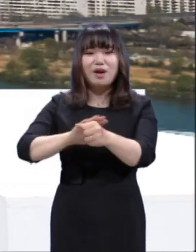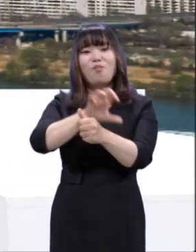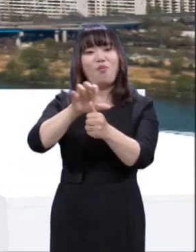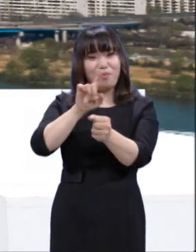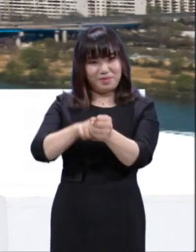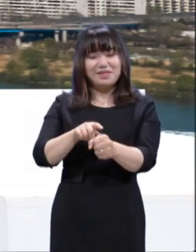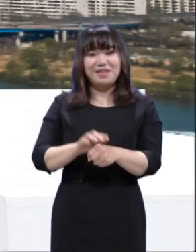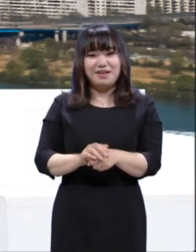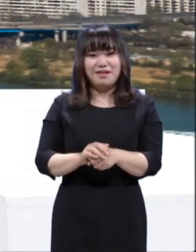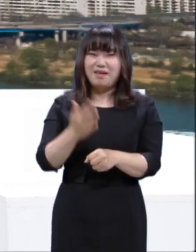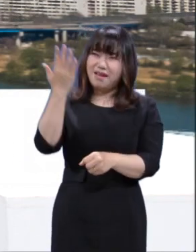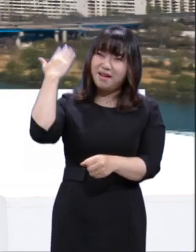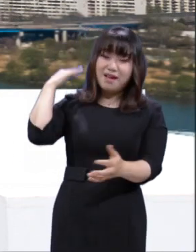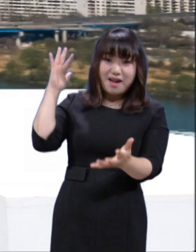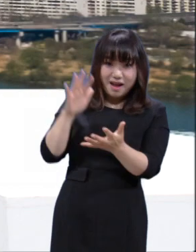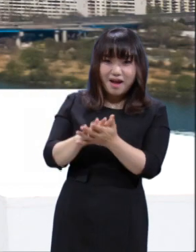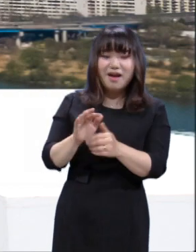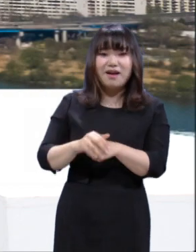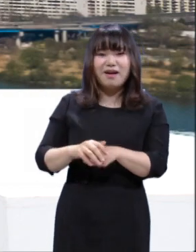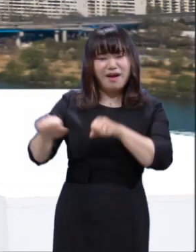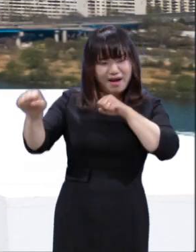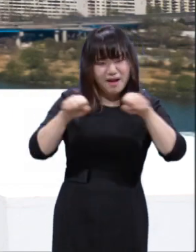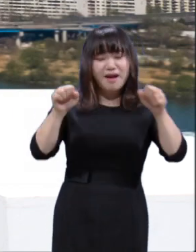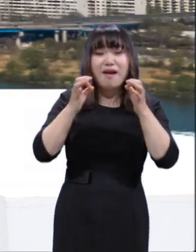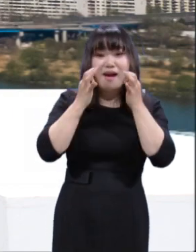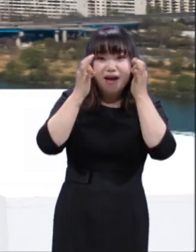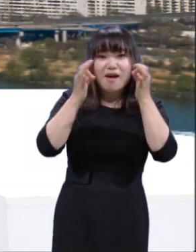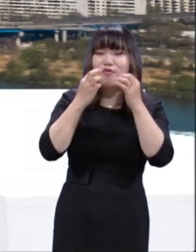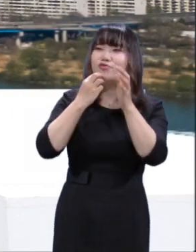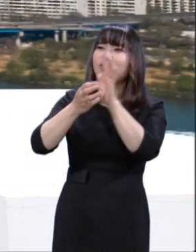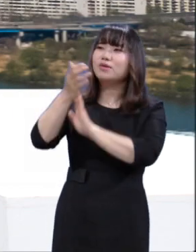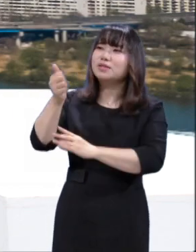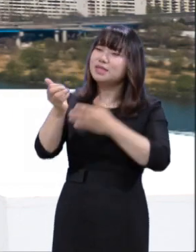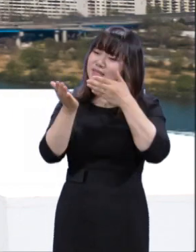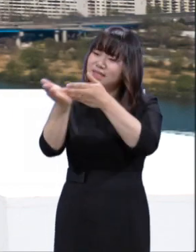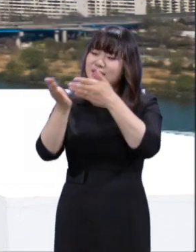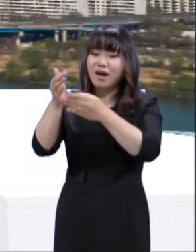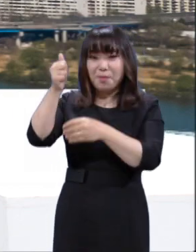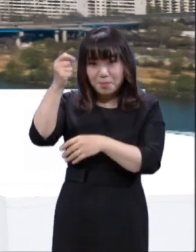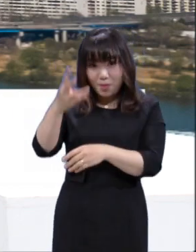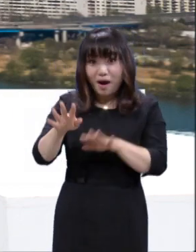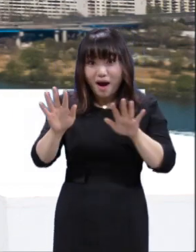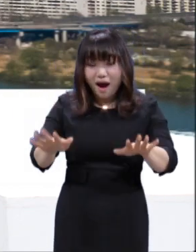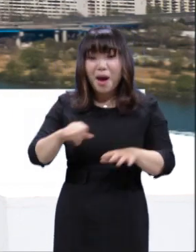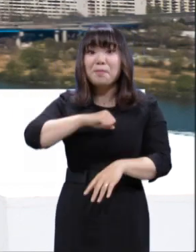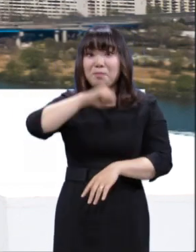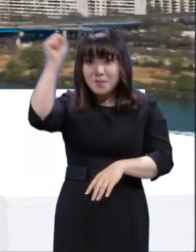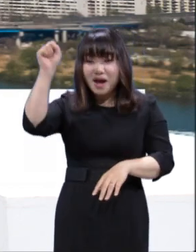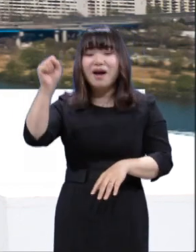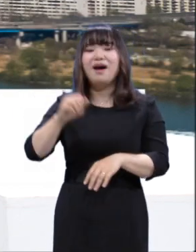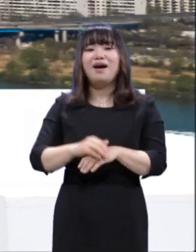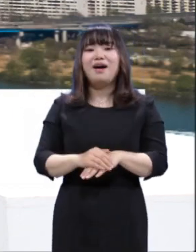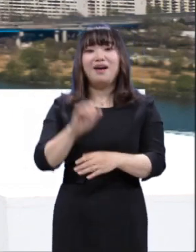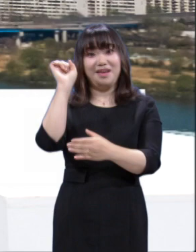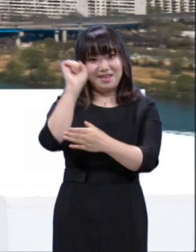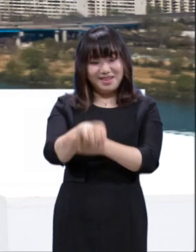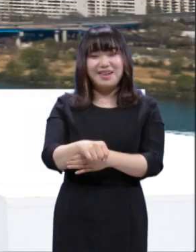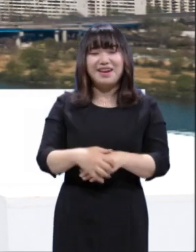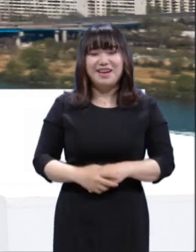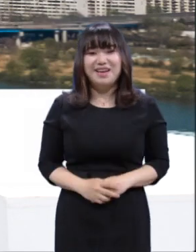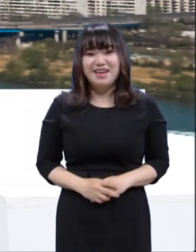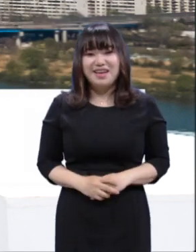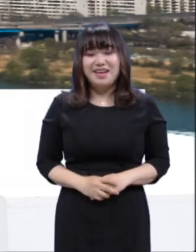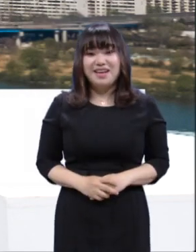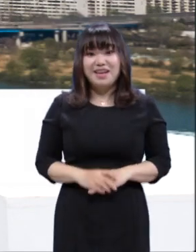의미였는데요. 그동안 시민단체와 인근 주민들이 서울시에 여러 차례 건의를 했는데 드디어 올해 이를 받아들이게